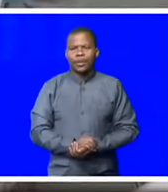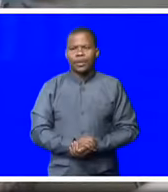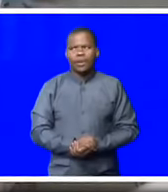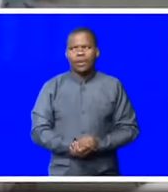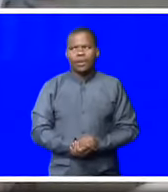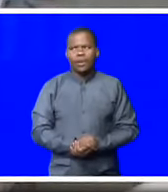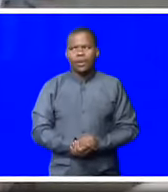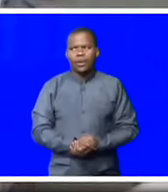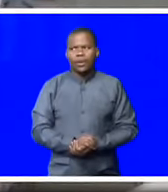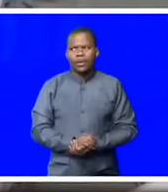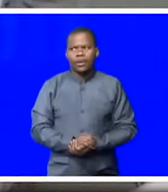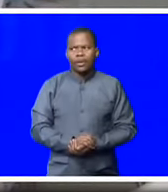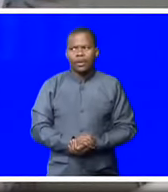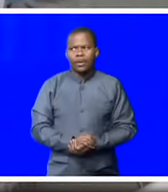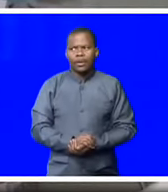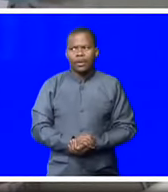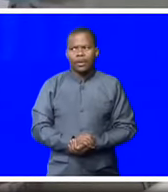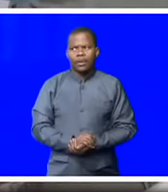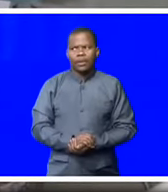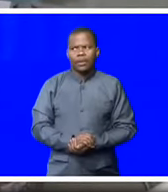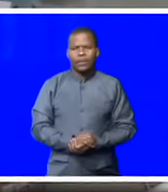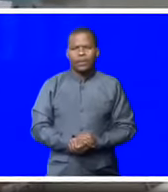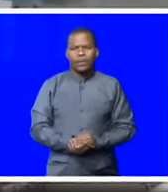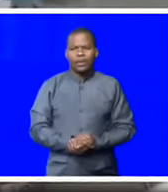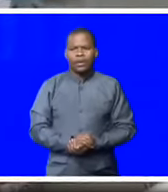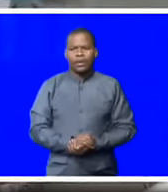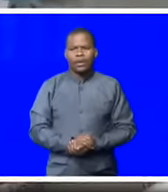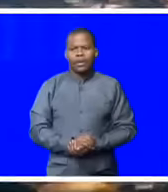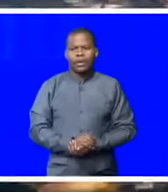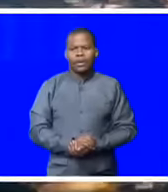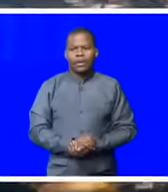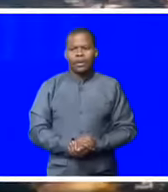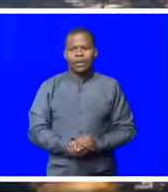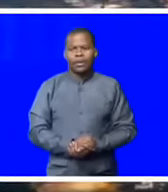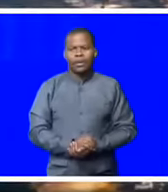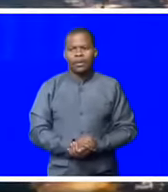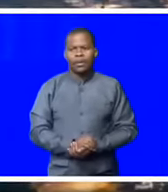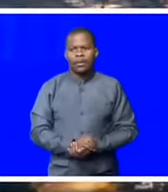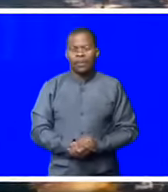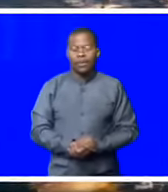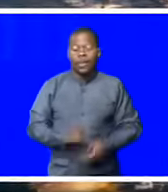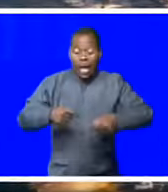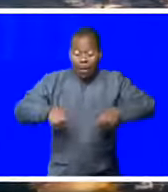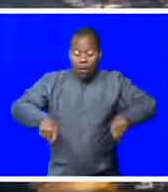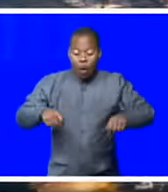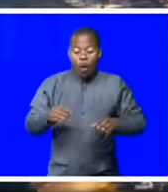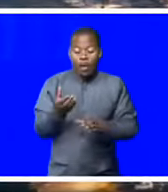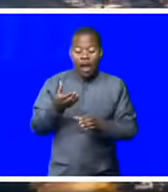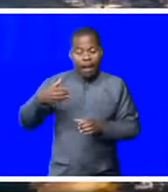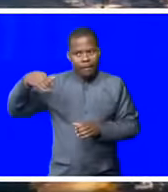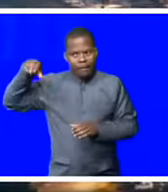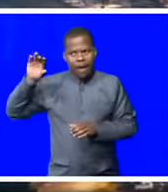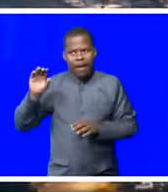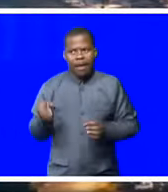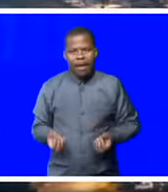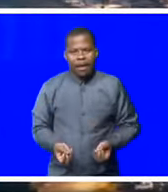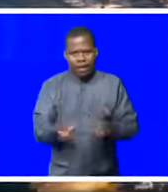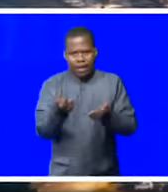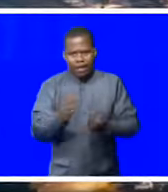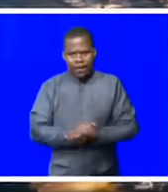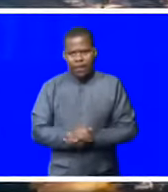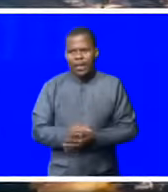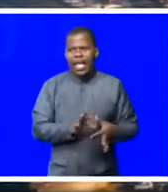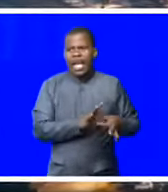kutemidlalo ngilinda Dlamini kanze umbiko uhlanganiswa ngufabrice msonera embabane Kude midlalo tibuya ngaphandle kwakuleli